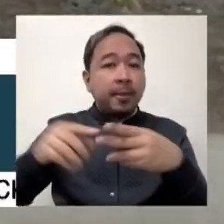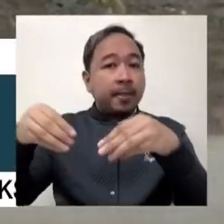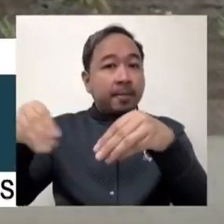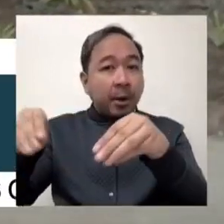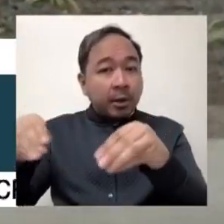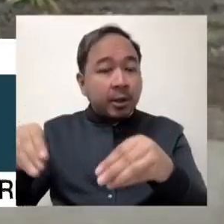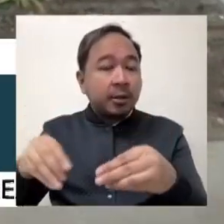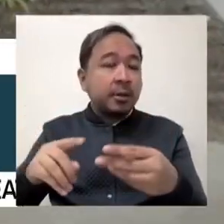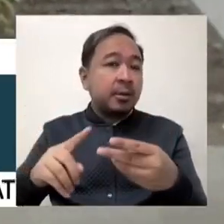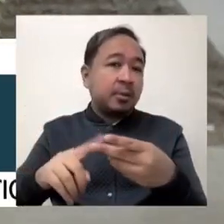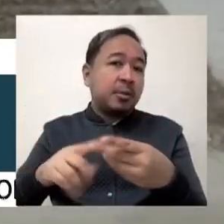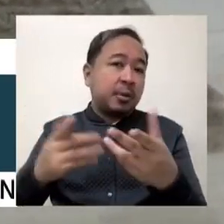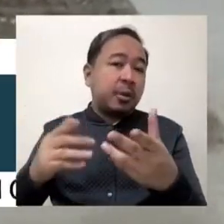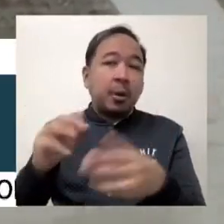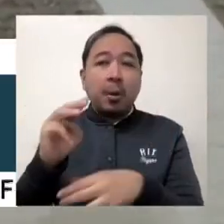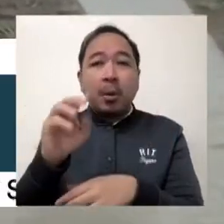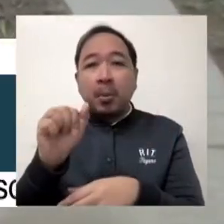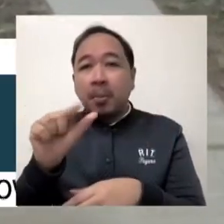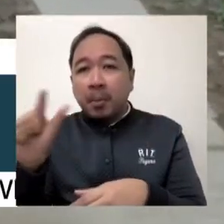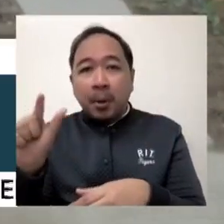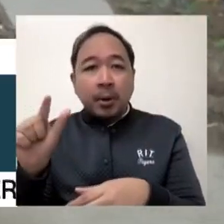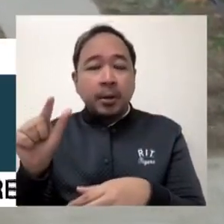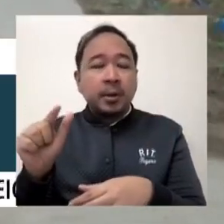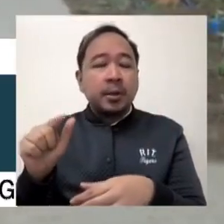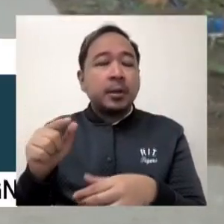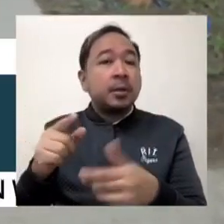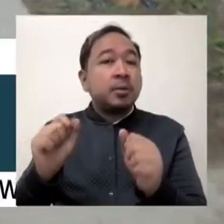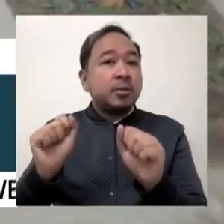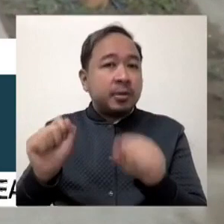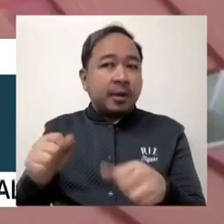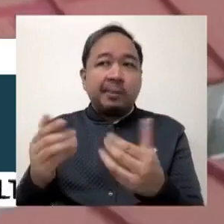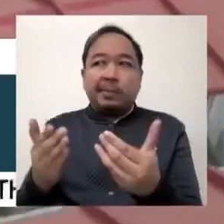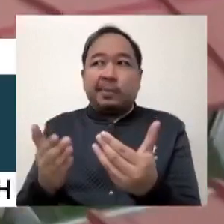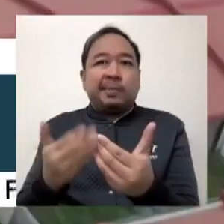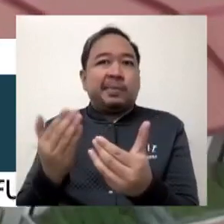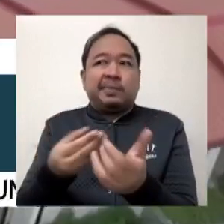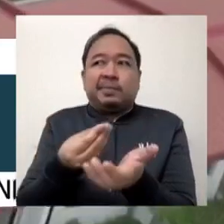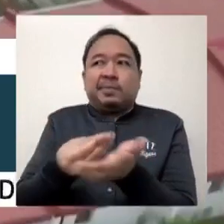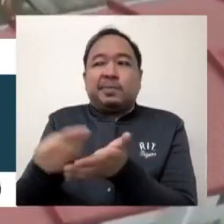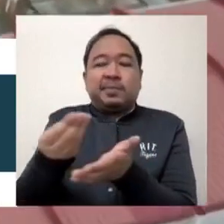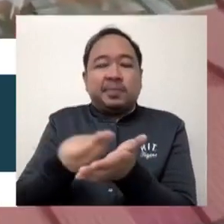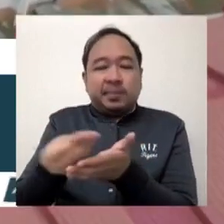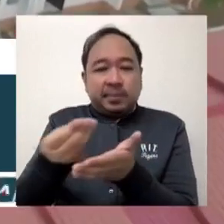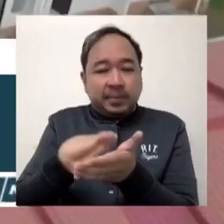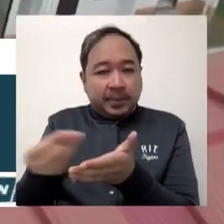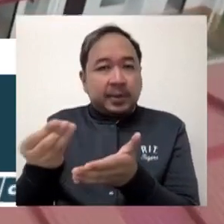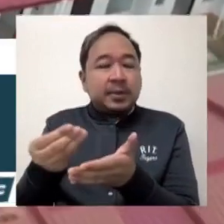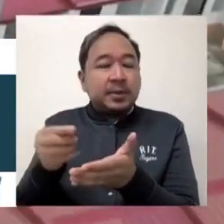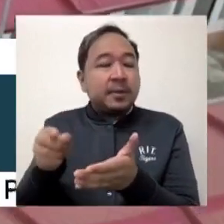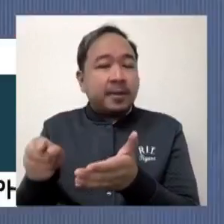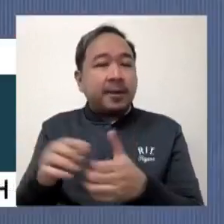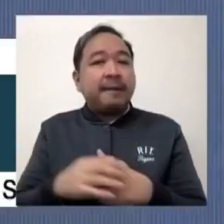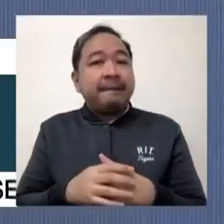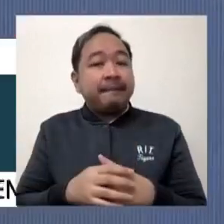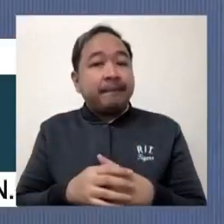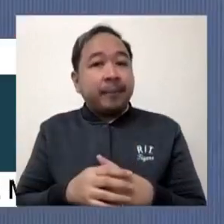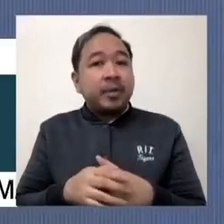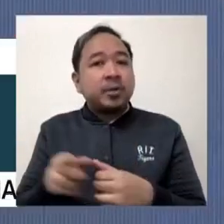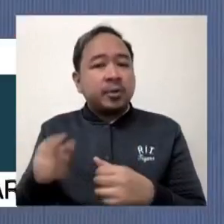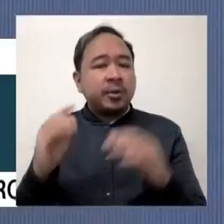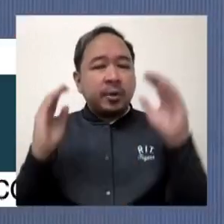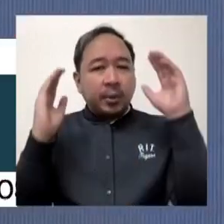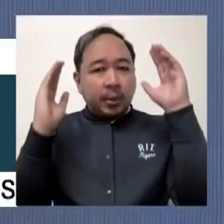o maliit na mall na may para makapagbili ng mga pangangailangan ng mga pamilya. Yan ang ating hangarin